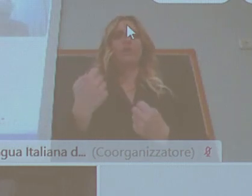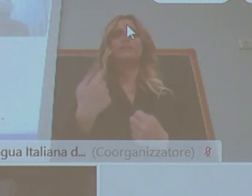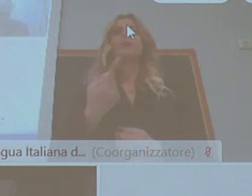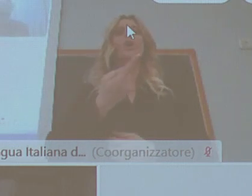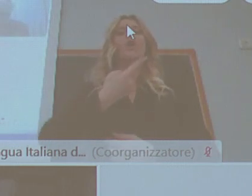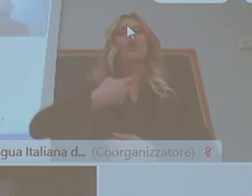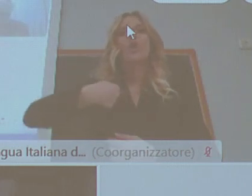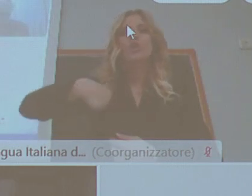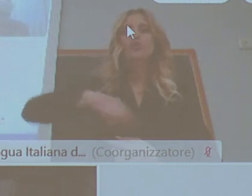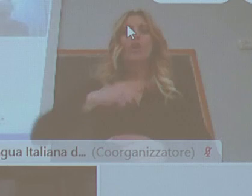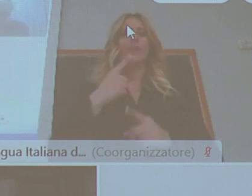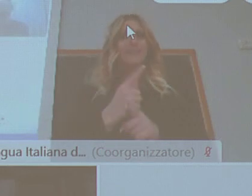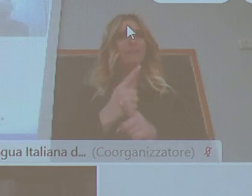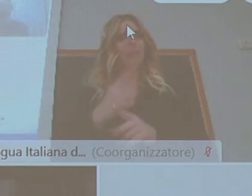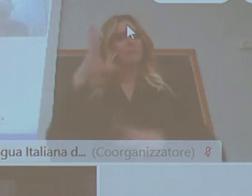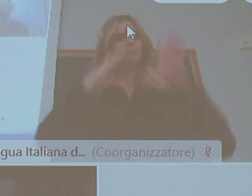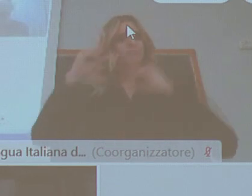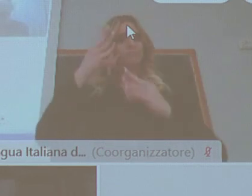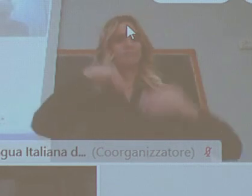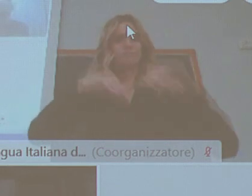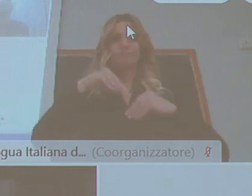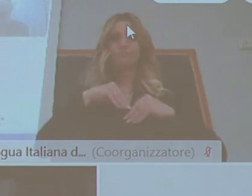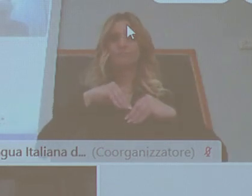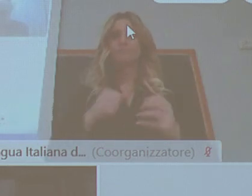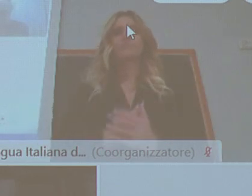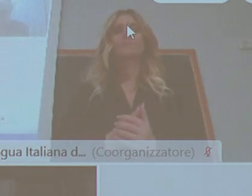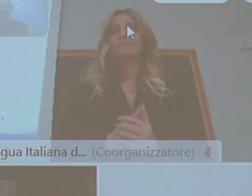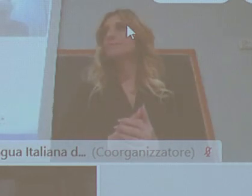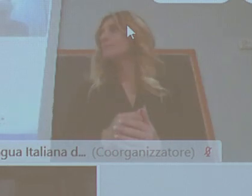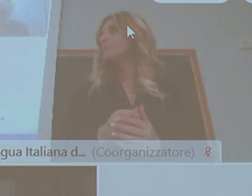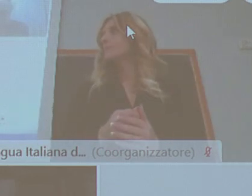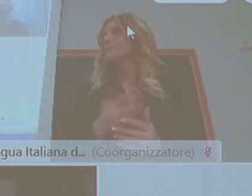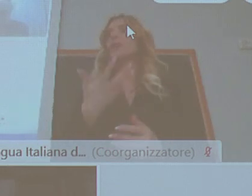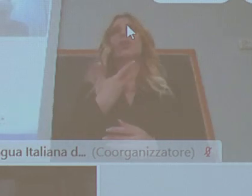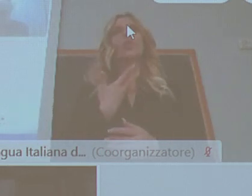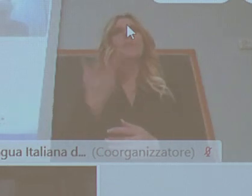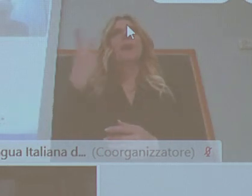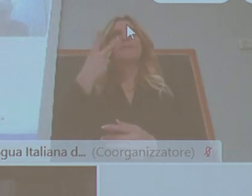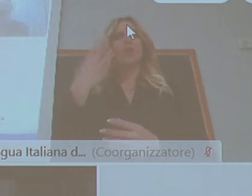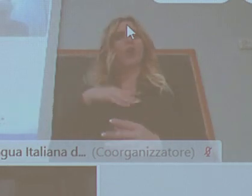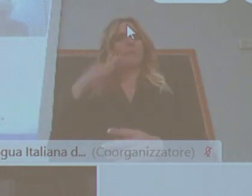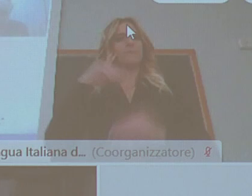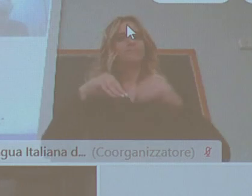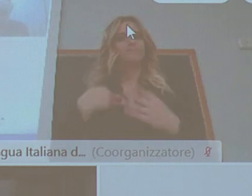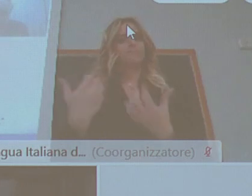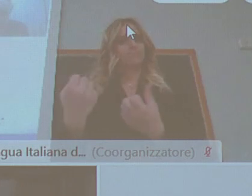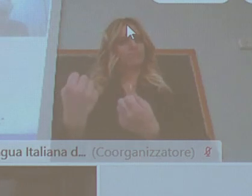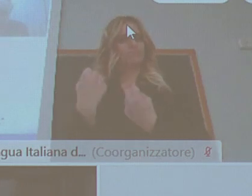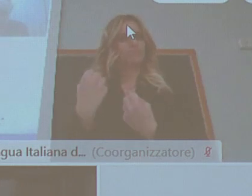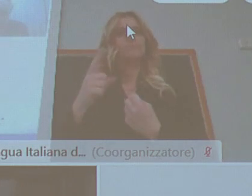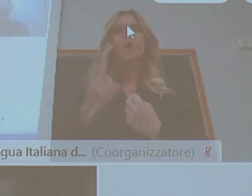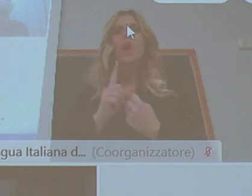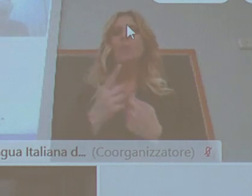dei domatori o presunti tali, poi abbiamo tutte gentile signore, gentile professoresse, quindi nel ruolo delle domatrici.